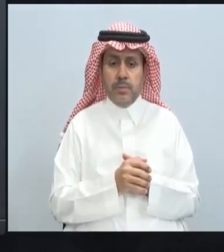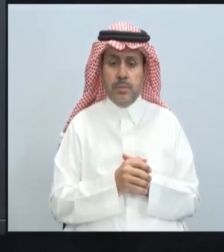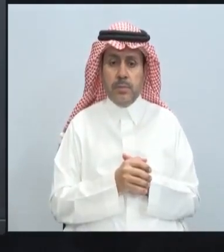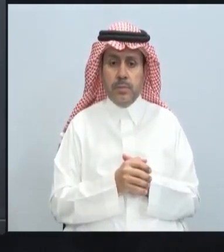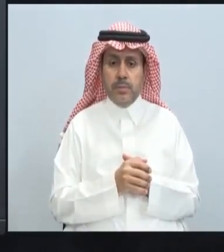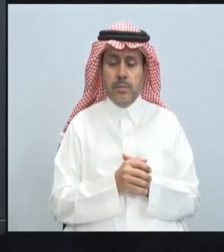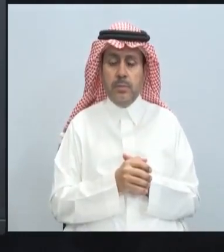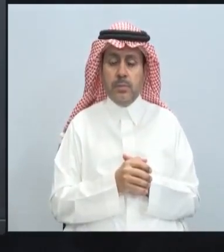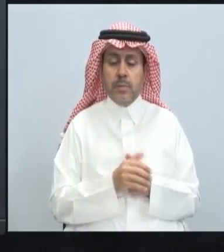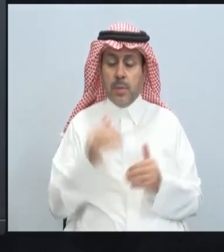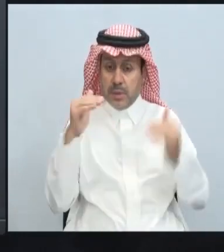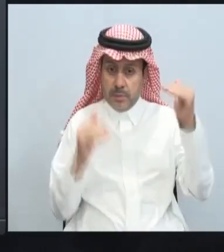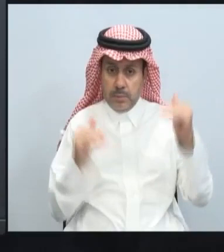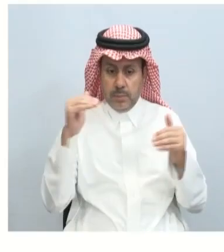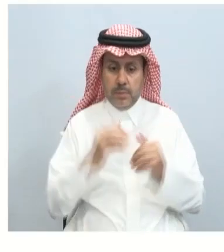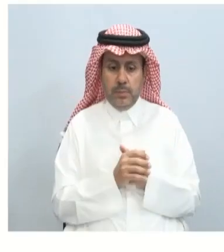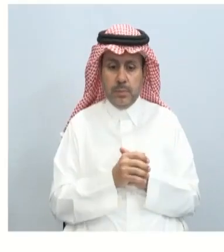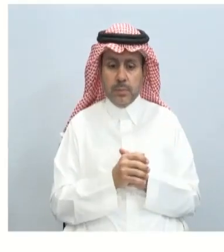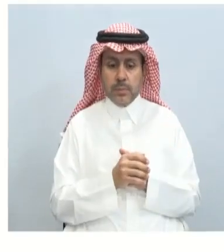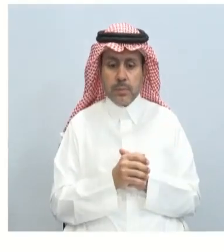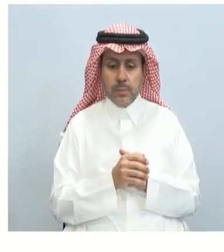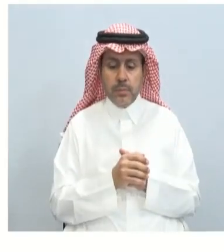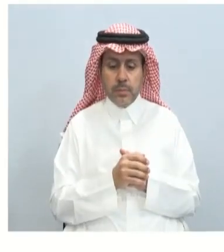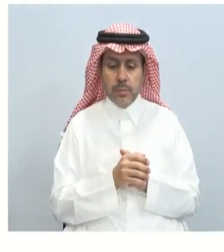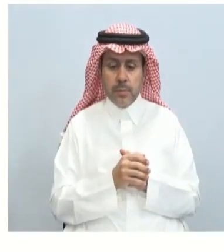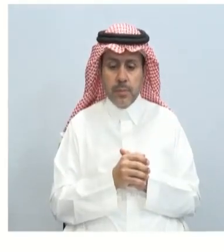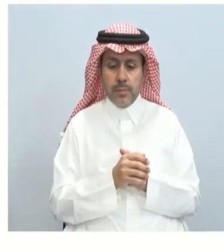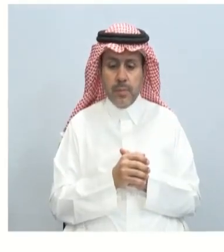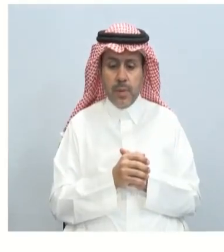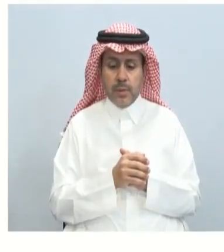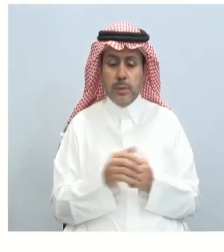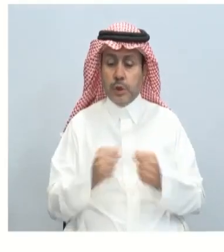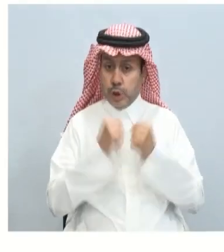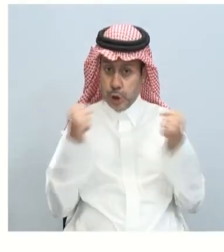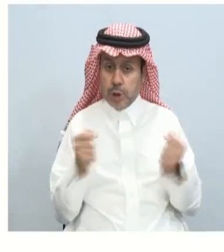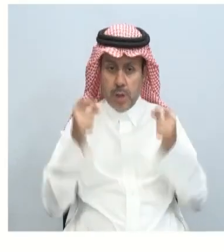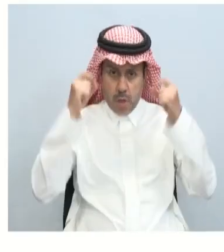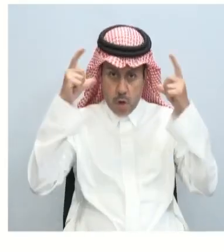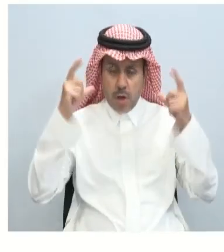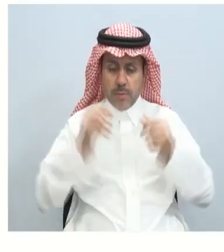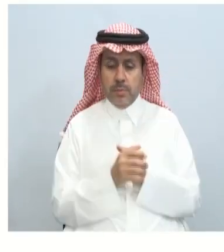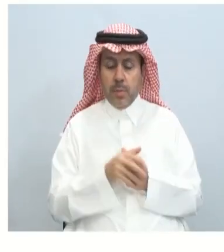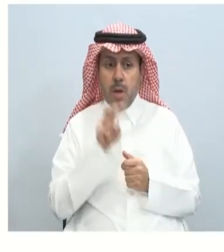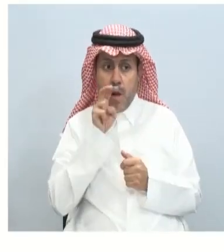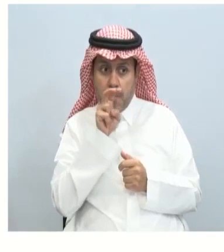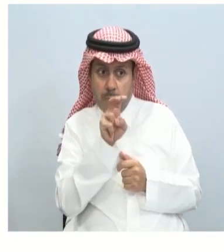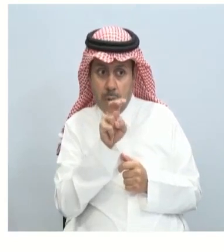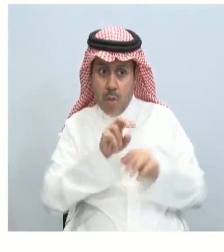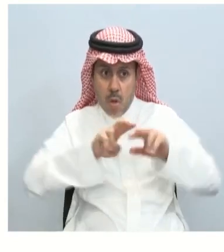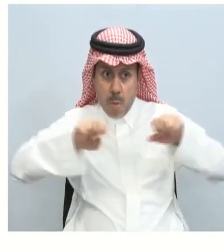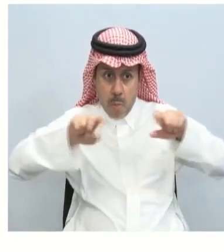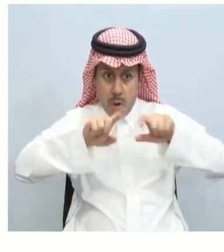هو معيار التفرقه بين الامرين هنا في هذا النشاط الاسرائيلي ابحث وادون